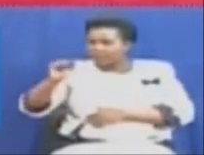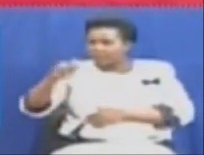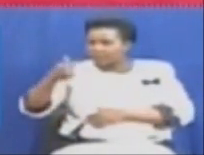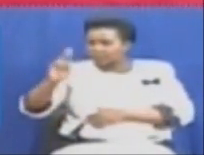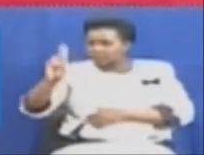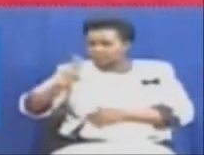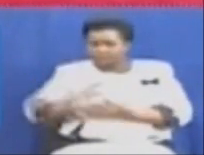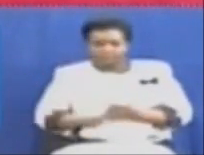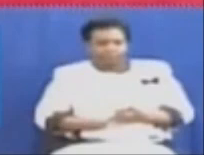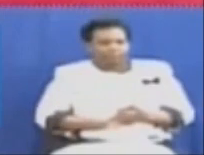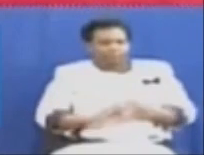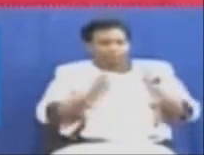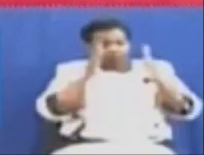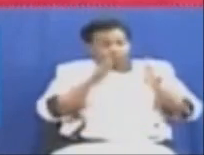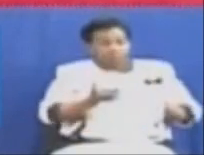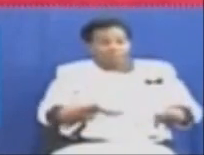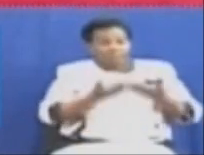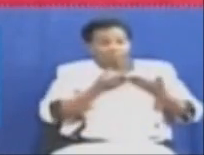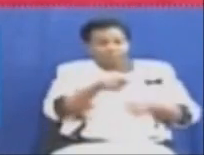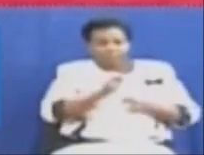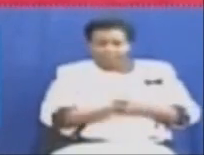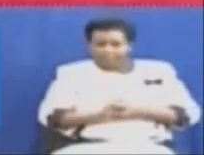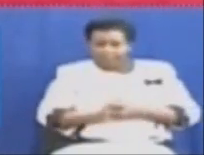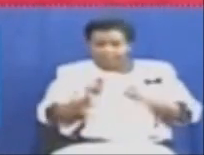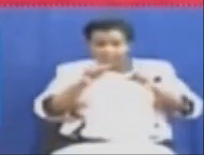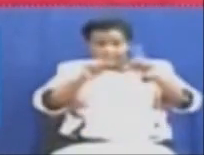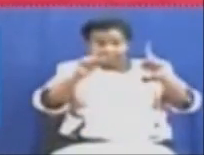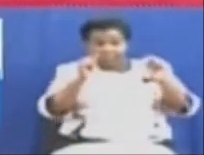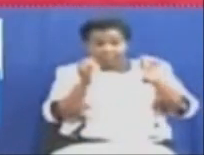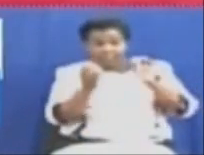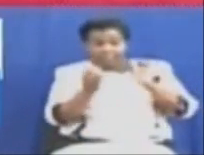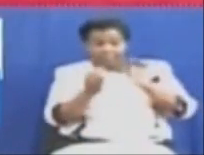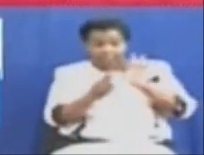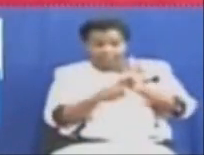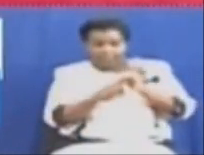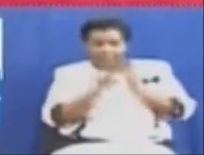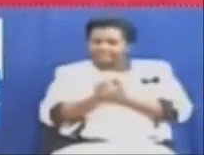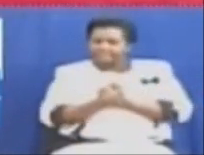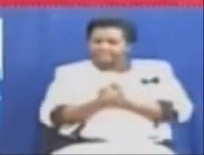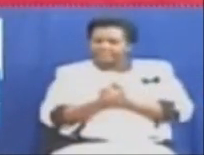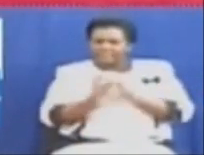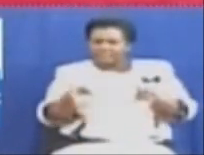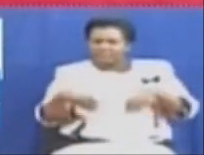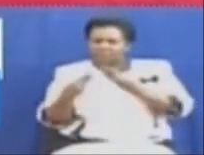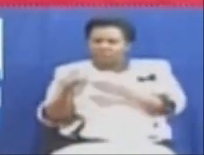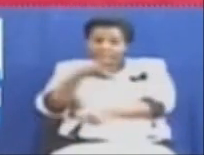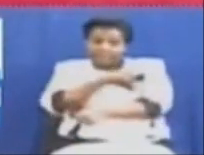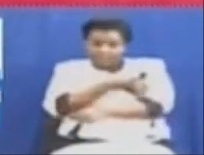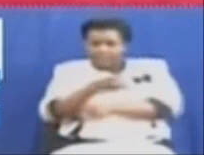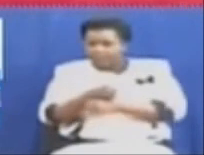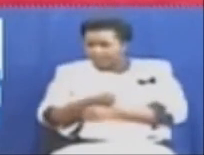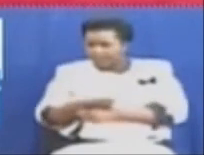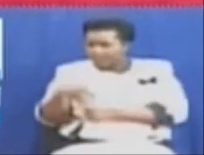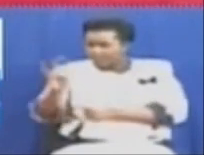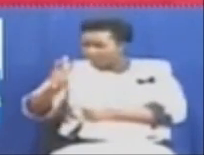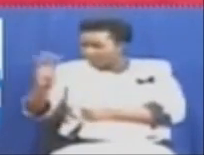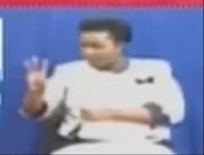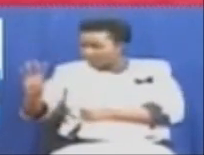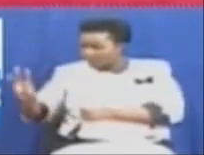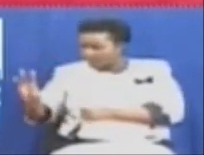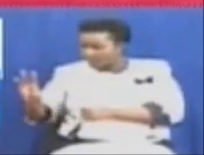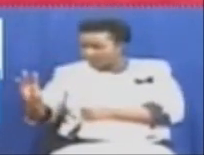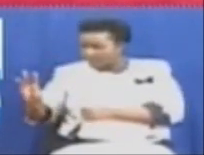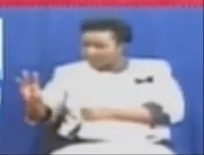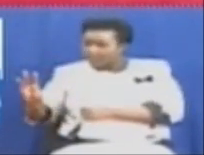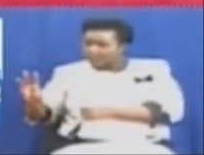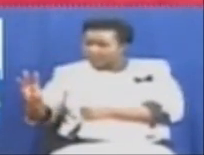Mabaraza ya ardhi ya kata ni vyombo muhimu sana katika kutatua migogoro ya ardhi. Hata hivyo, changamoto kubwa ni uwezeshaji. Je, serikali ina